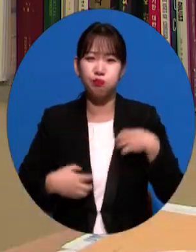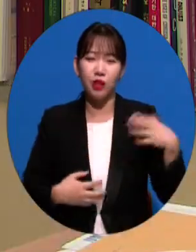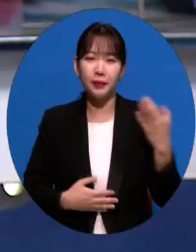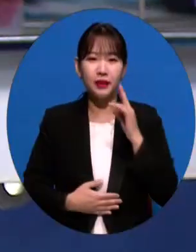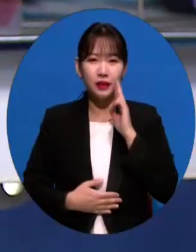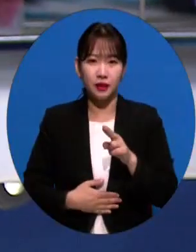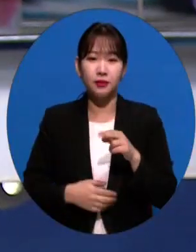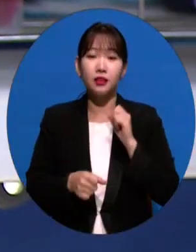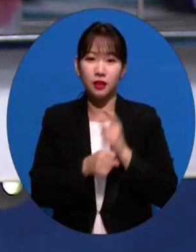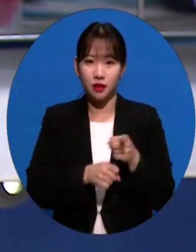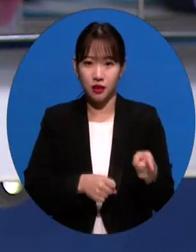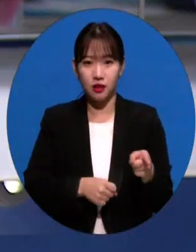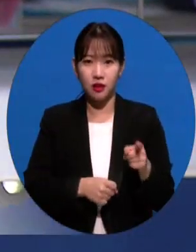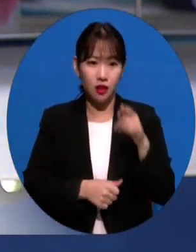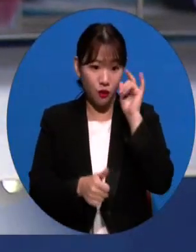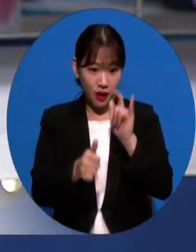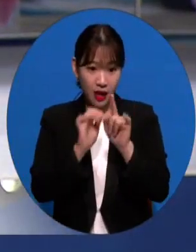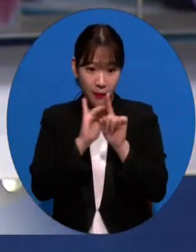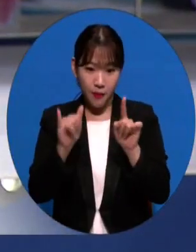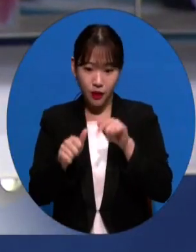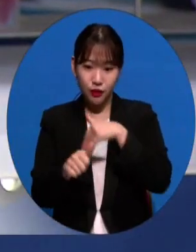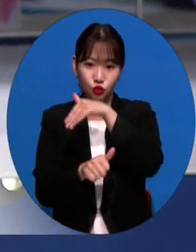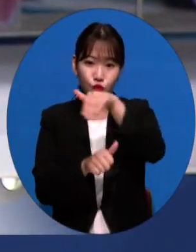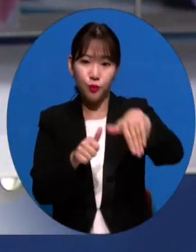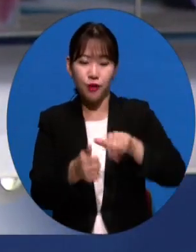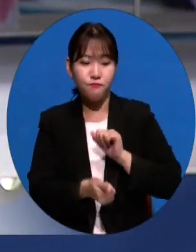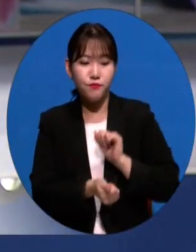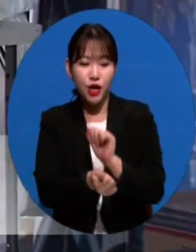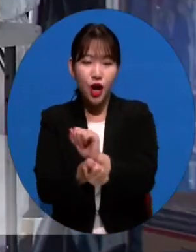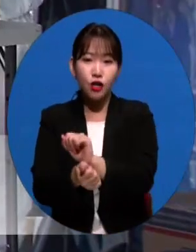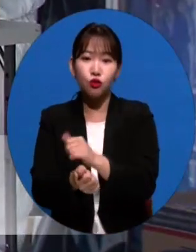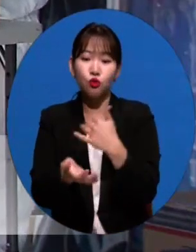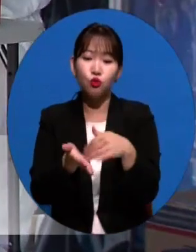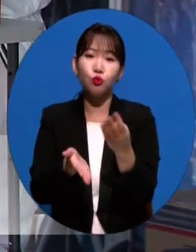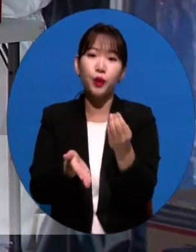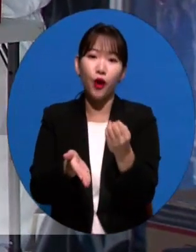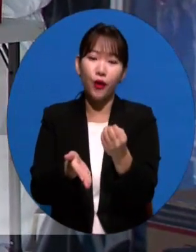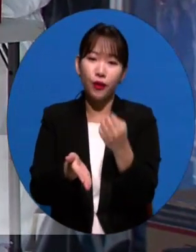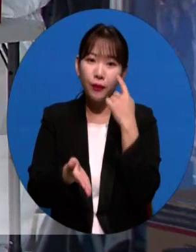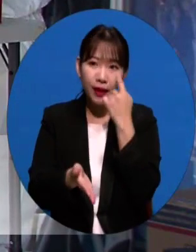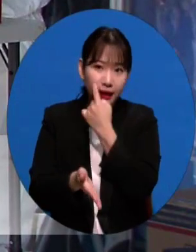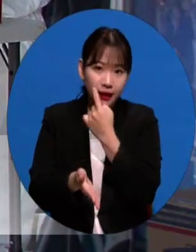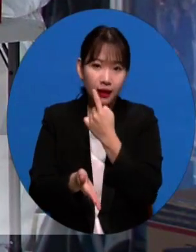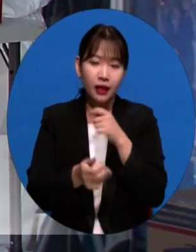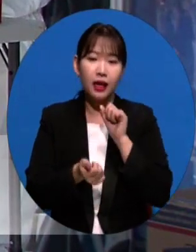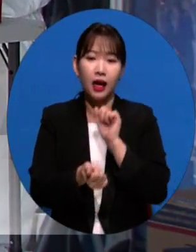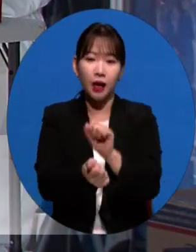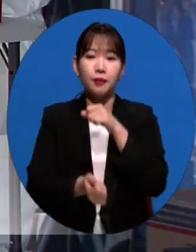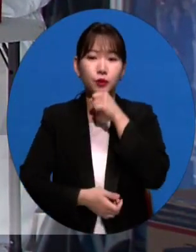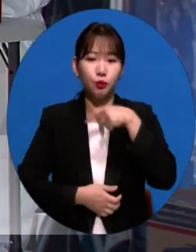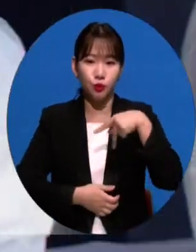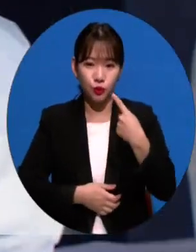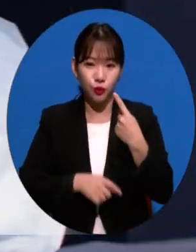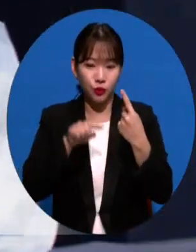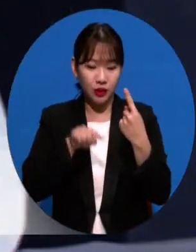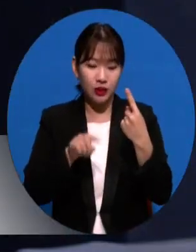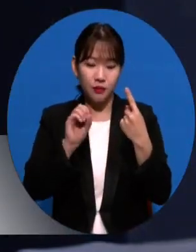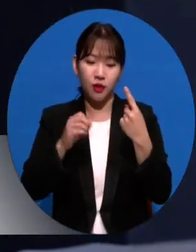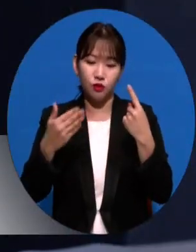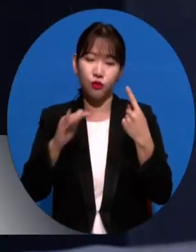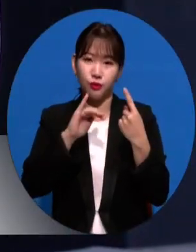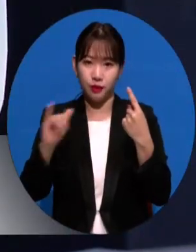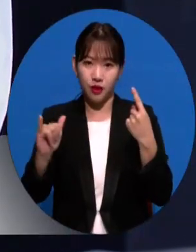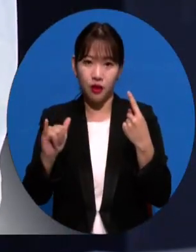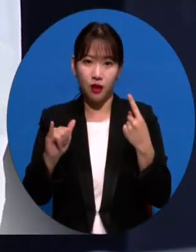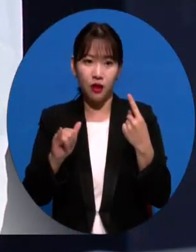같아요. 확진자 한 명이 주변 사람 몇 명을 감염시키는지를 나타내는 감염 재생산 지수도